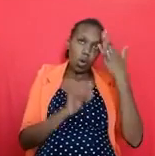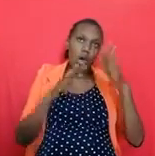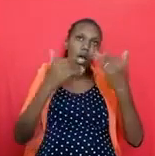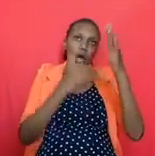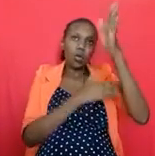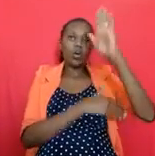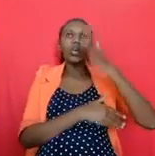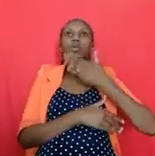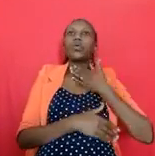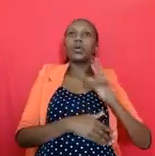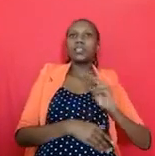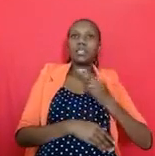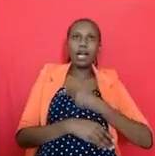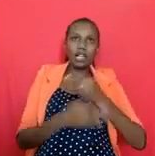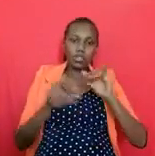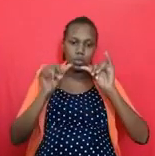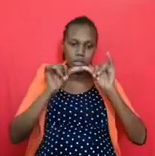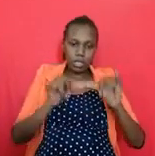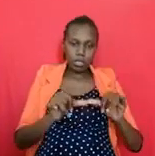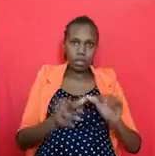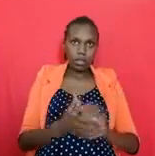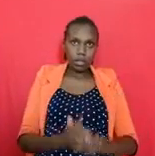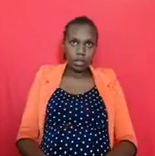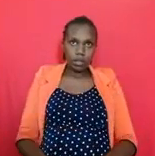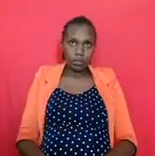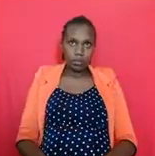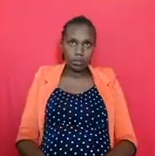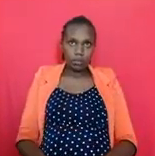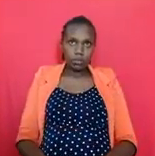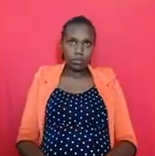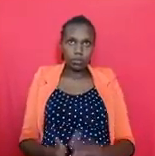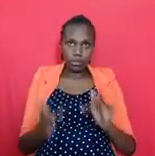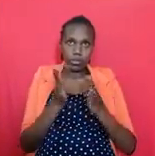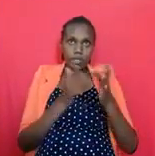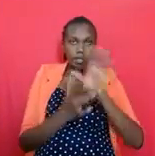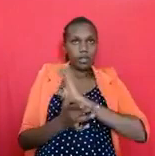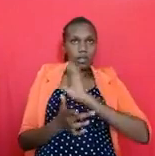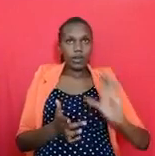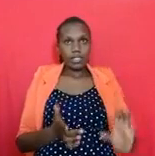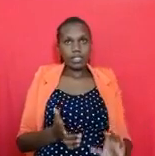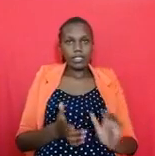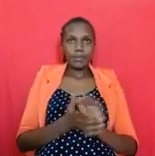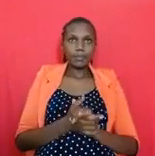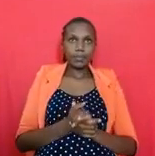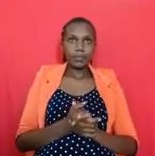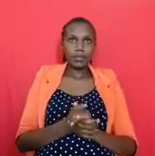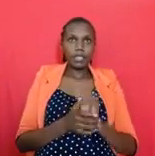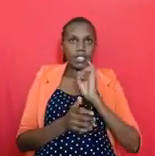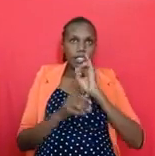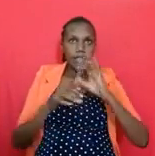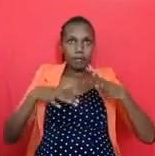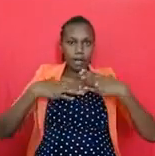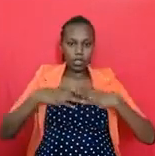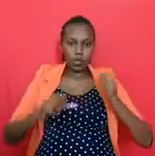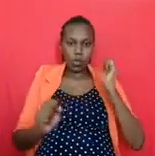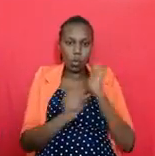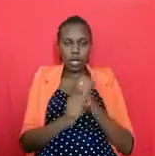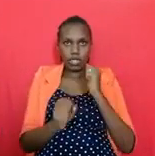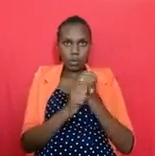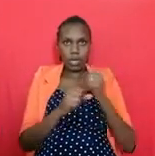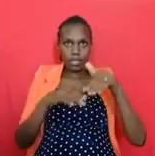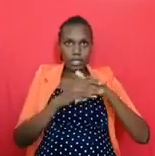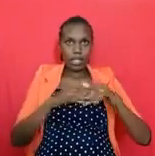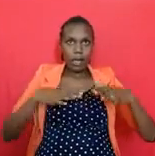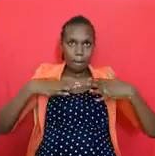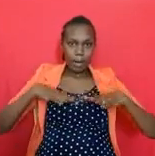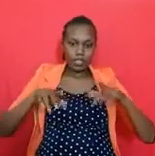ngai witu endaga tuikare jesu kristo niwe urutaga wira thiini wa